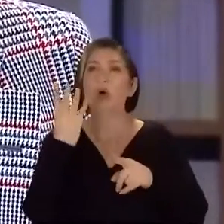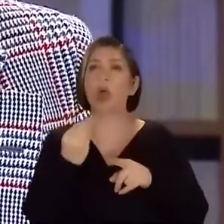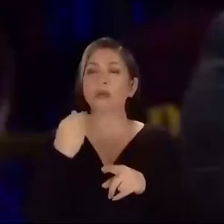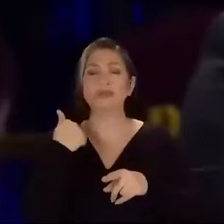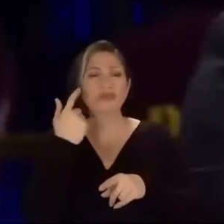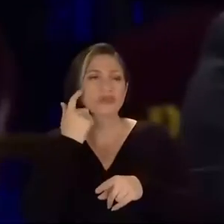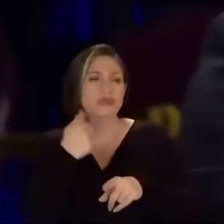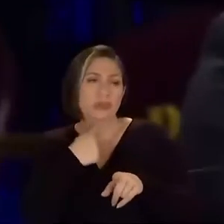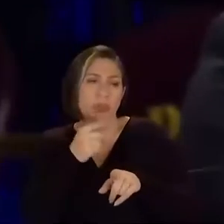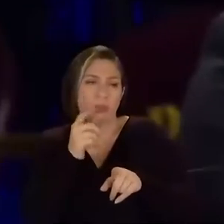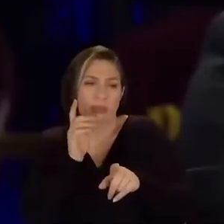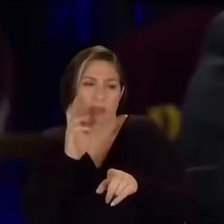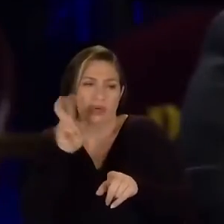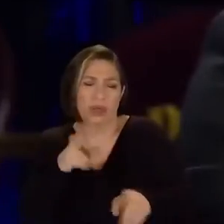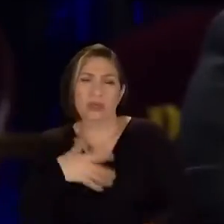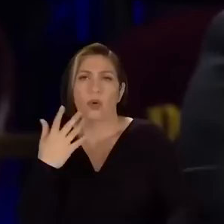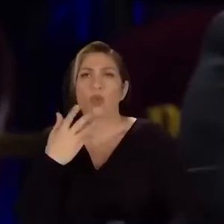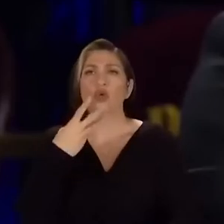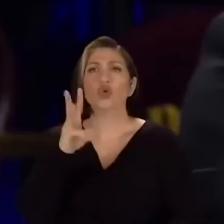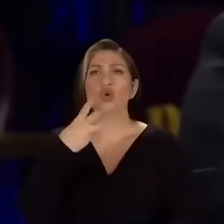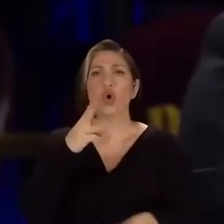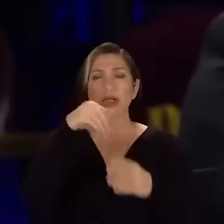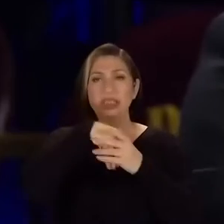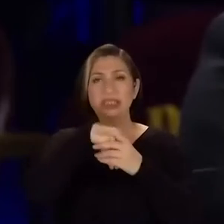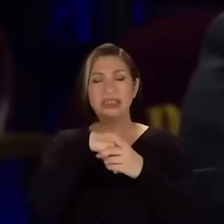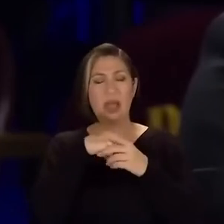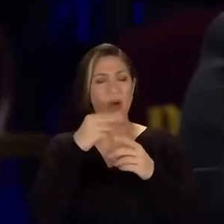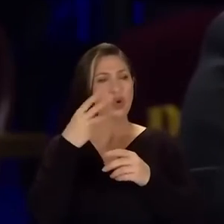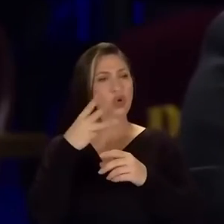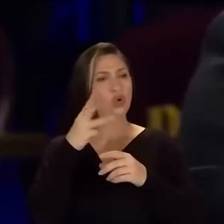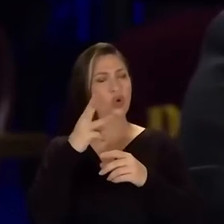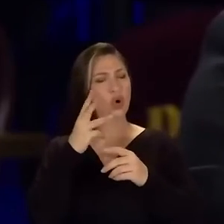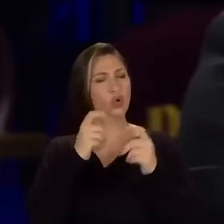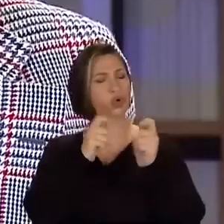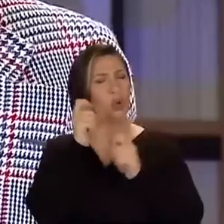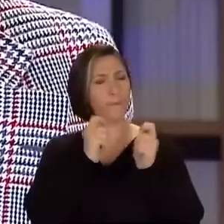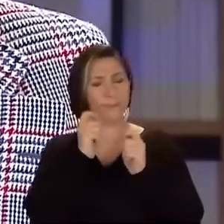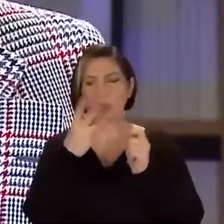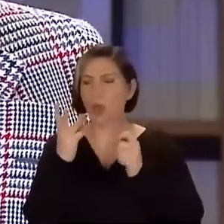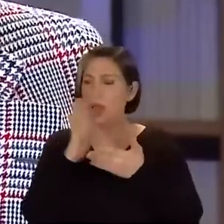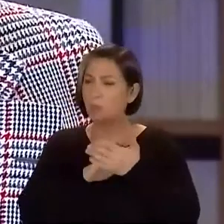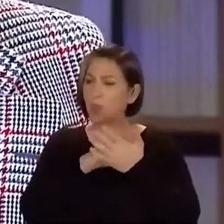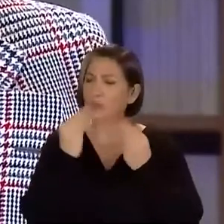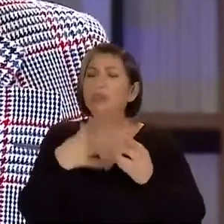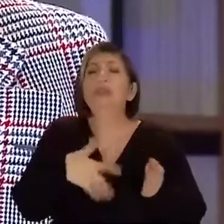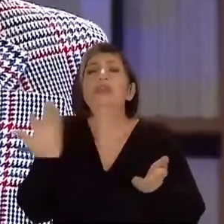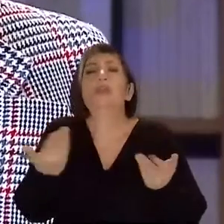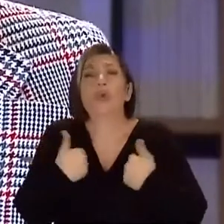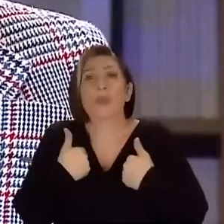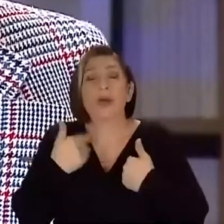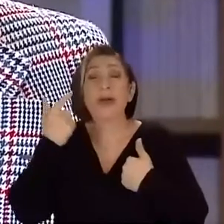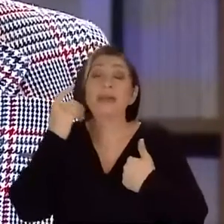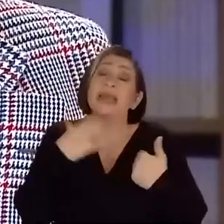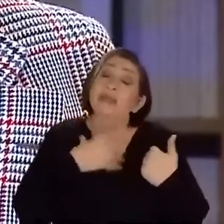açısından yaşamak istemiyor olabilirim. Euro çevresi içerisinde olmak ve euro kullanmak istemiyor olabilirim